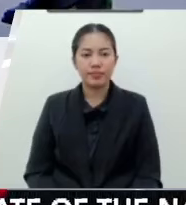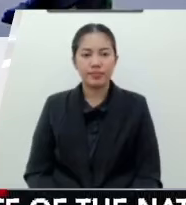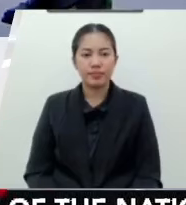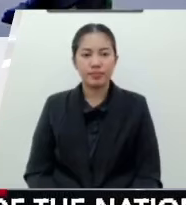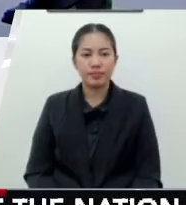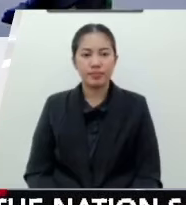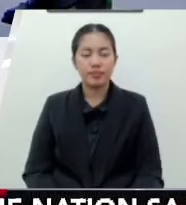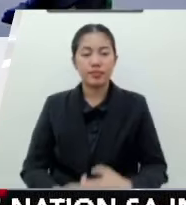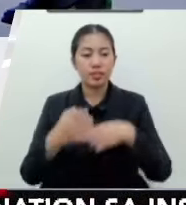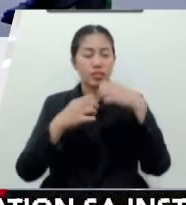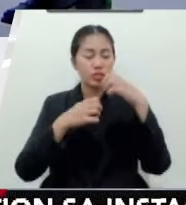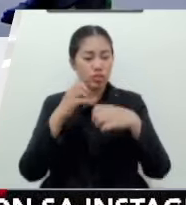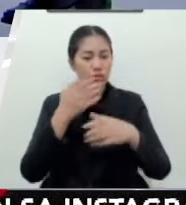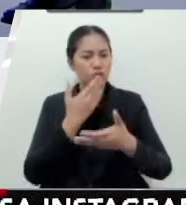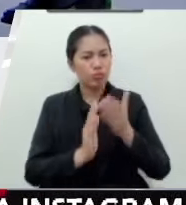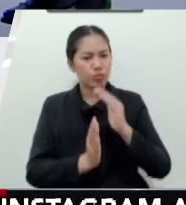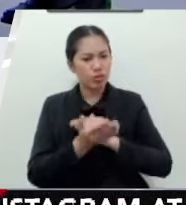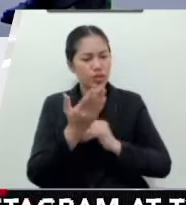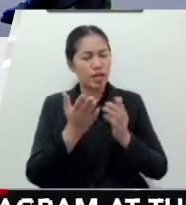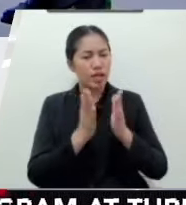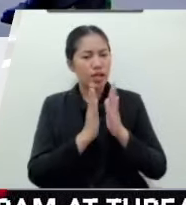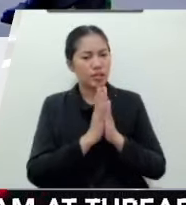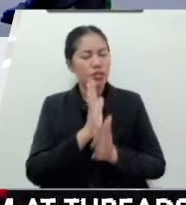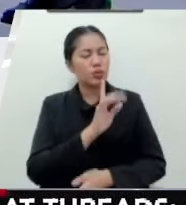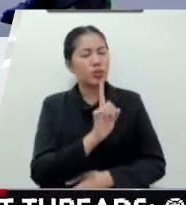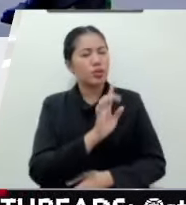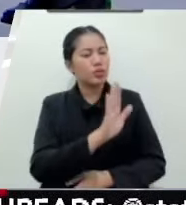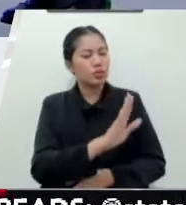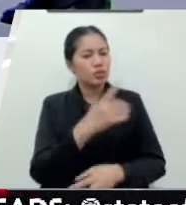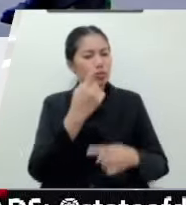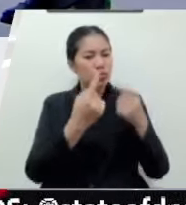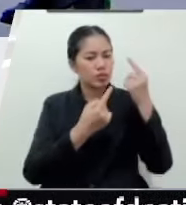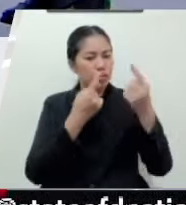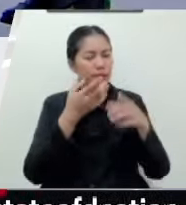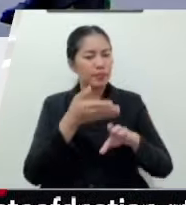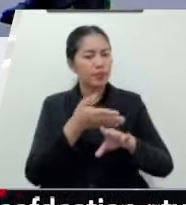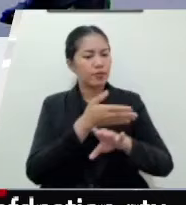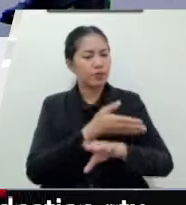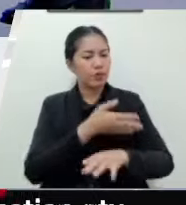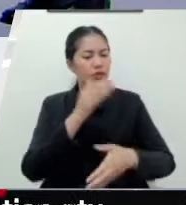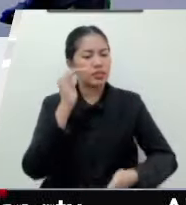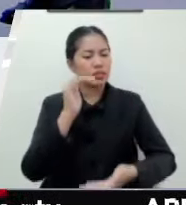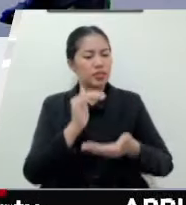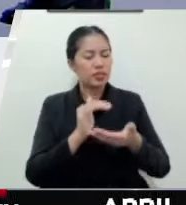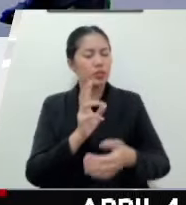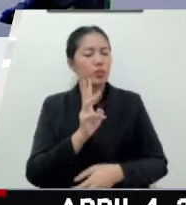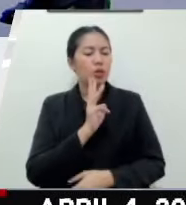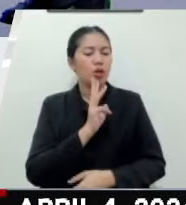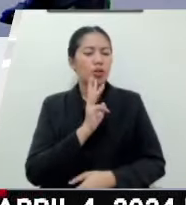mga konsiderasyon ninyo bago ipatupad yung pagbabawas po sa pressure ng tubig para sa domestic use?